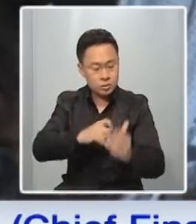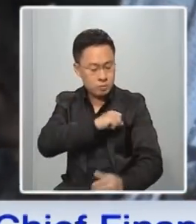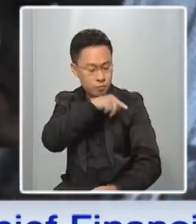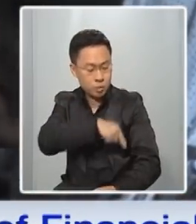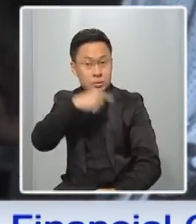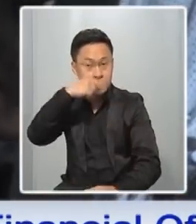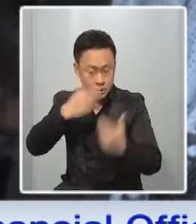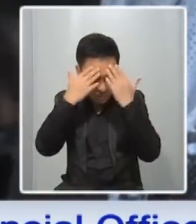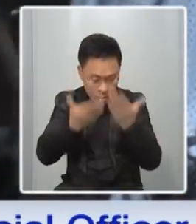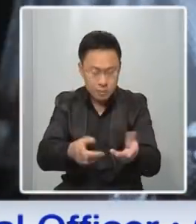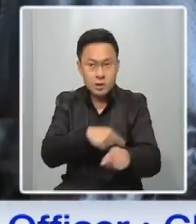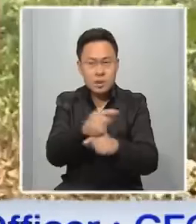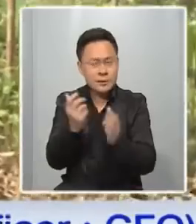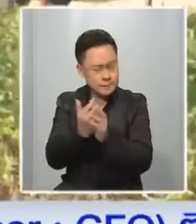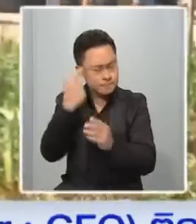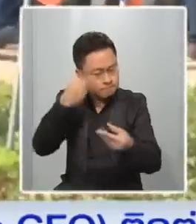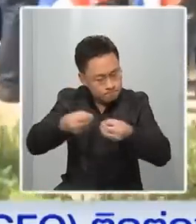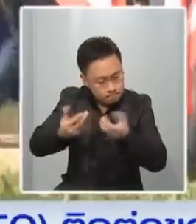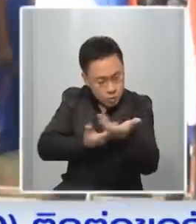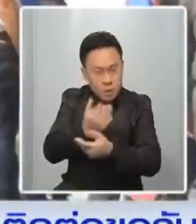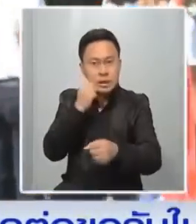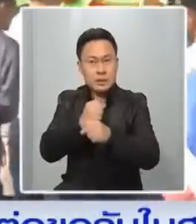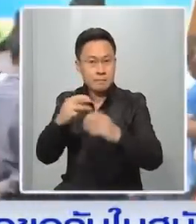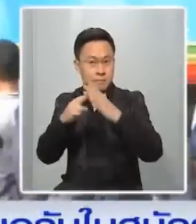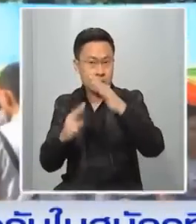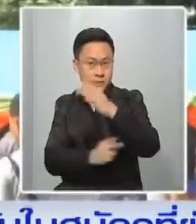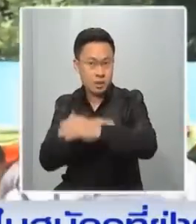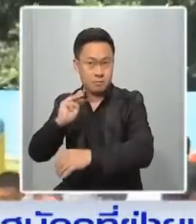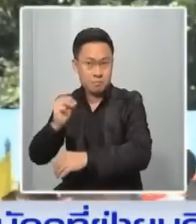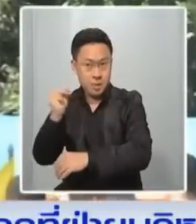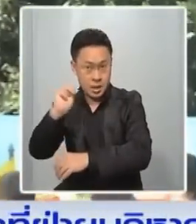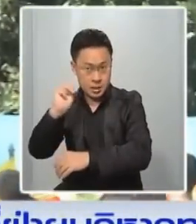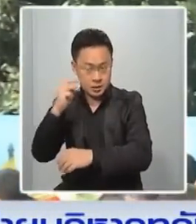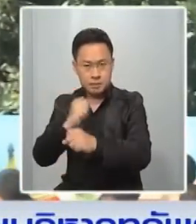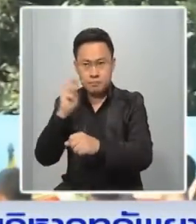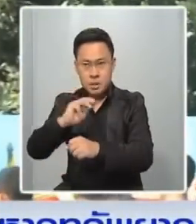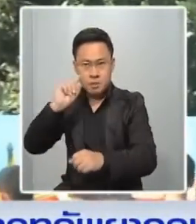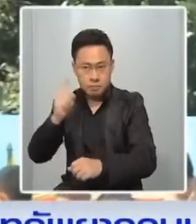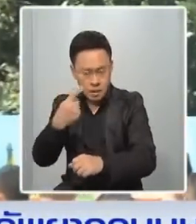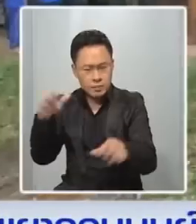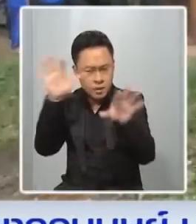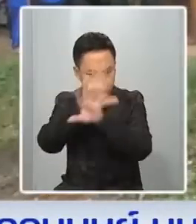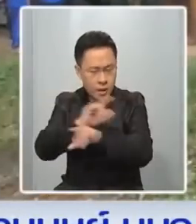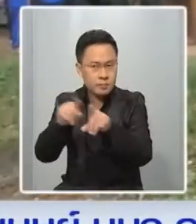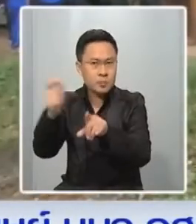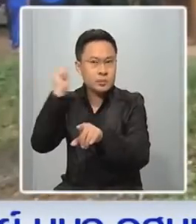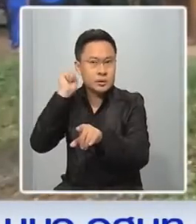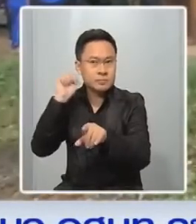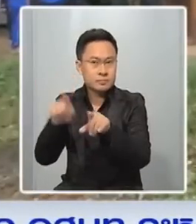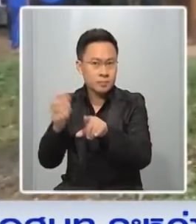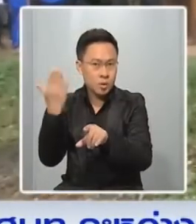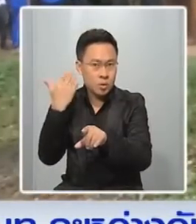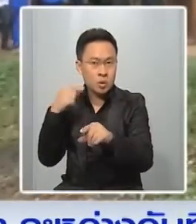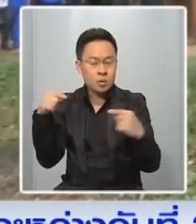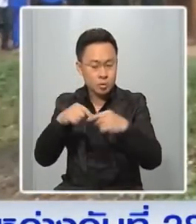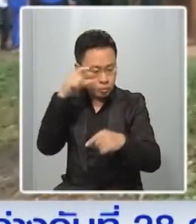จกันร่วมสร้างสะพานไม้เหมือนในอดีตคู่ขนานกับสะพานคอนกรีตในปัจจุบันเพื่อย้อนรอยพระราชกรณียกิจของพระบาทสมเด็จพระเจ้าอยู่หัว